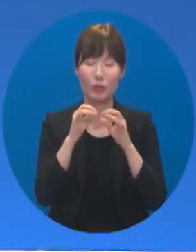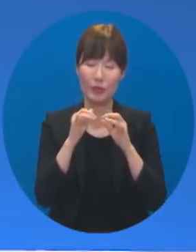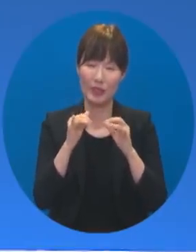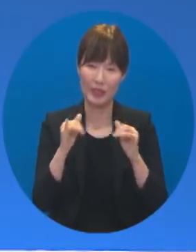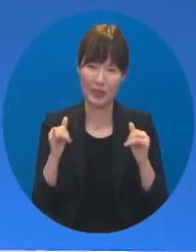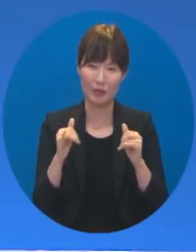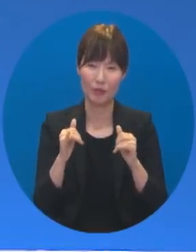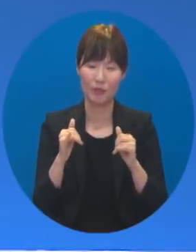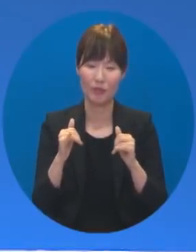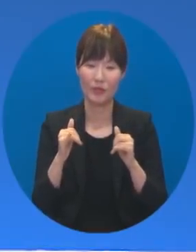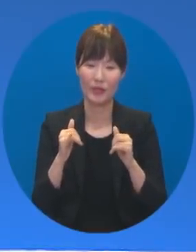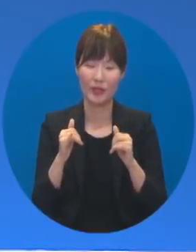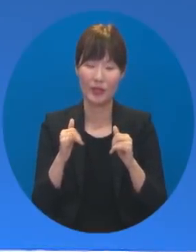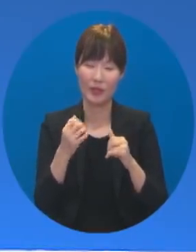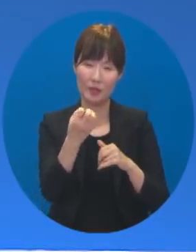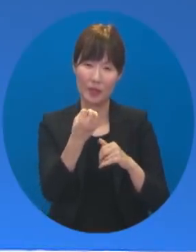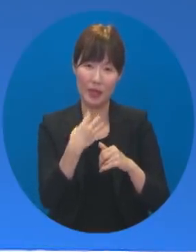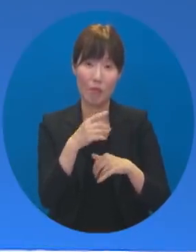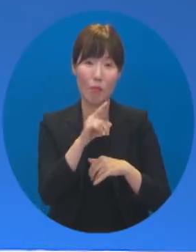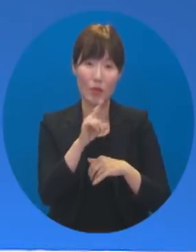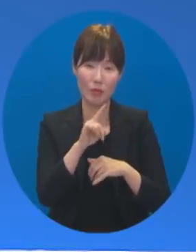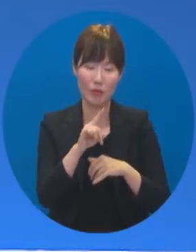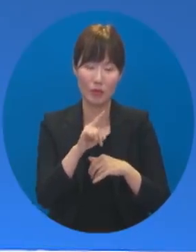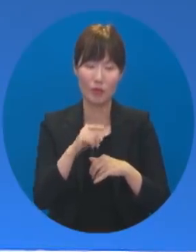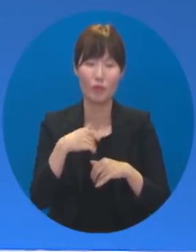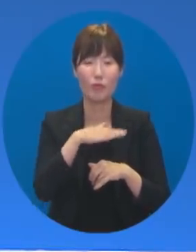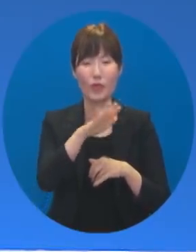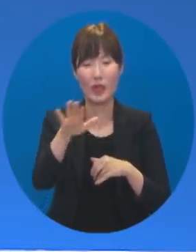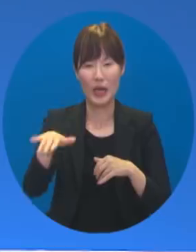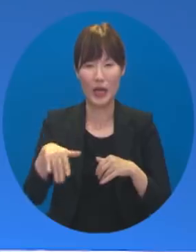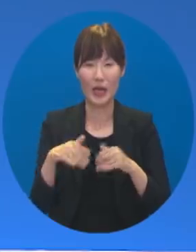기도하고 있어요 힘내세요